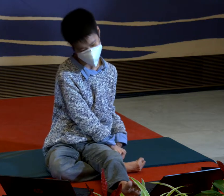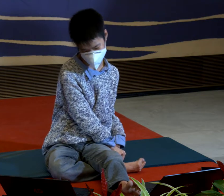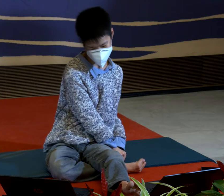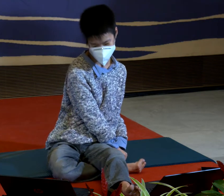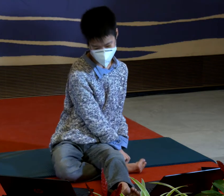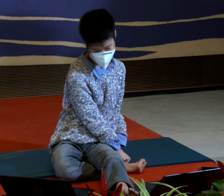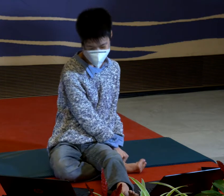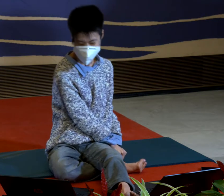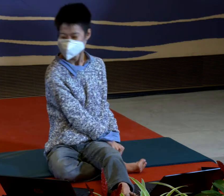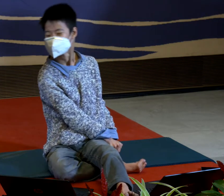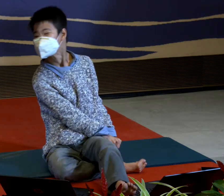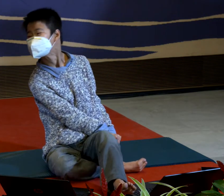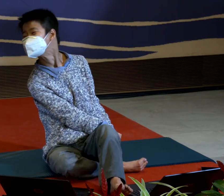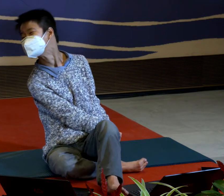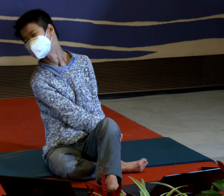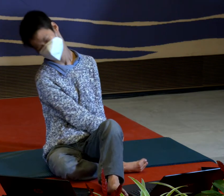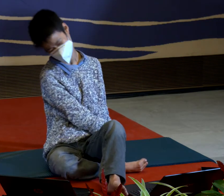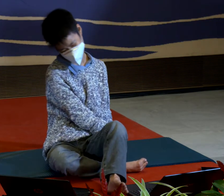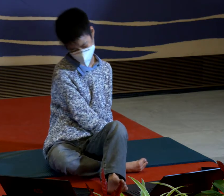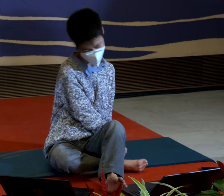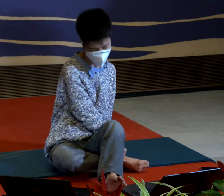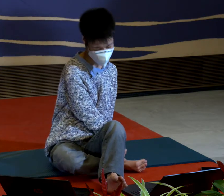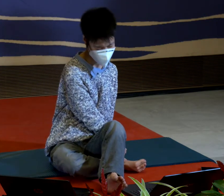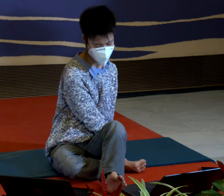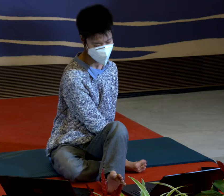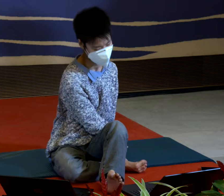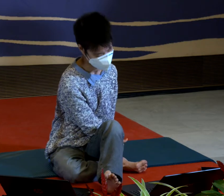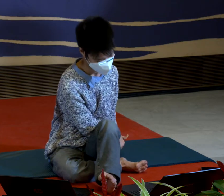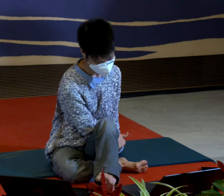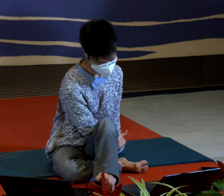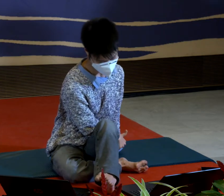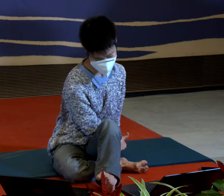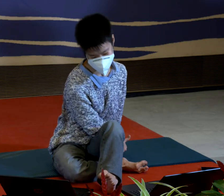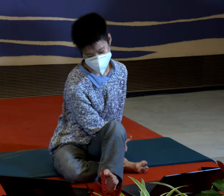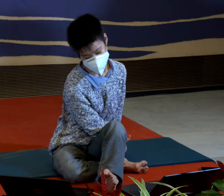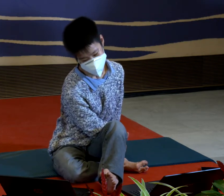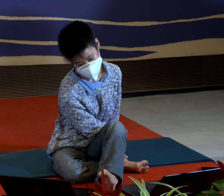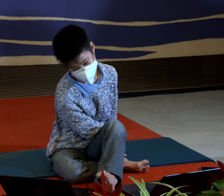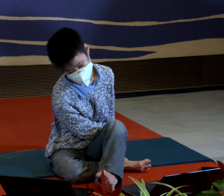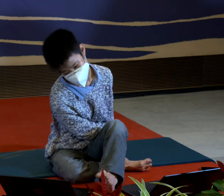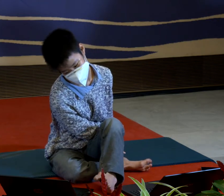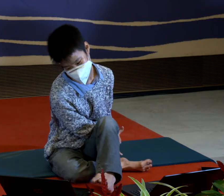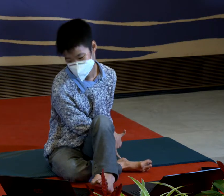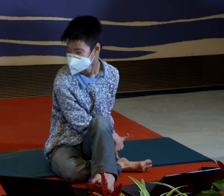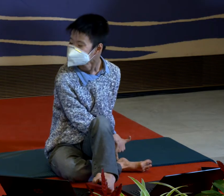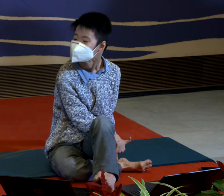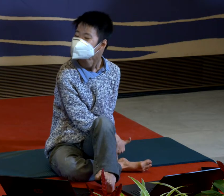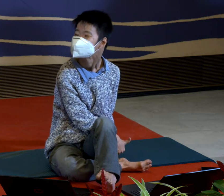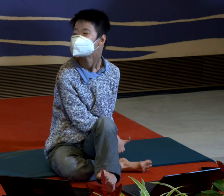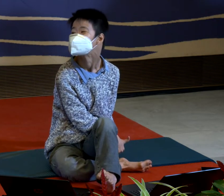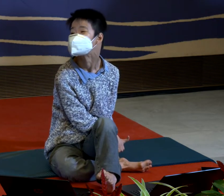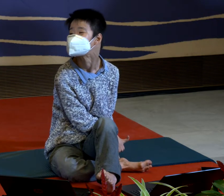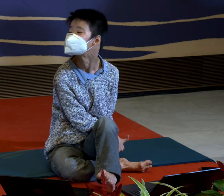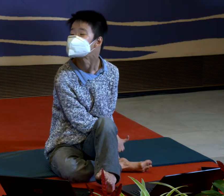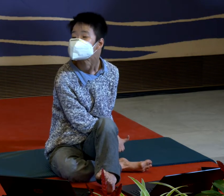corps existe, en sa matière, en son volume, en ses douleurs, en ses plaisirs. Alors, pourquoi ne l'a-t-on pas vu